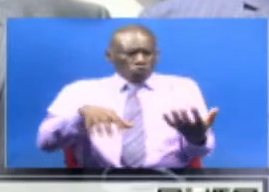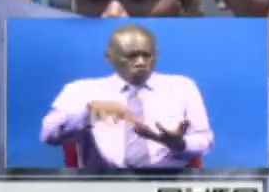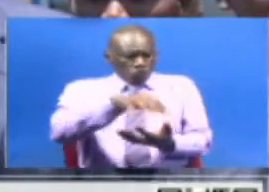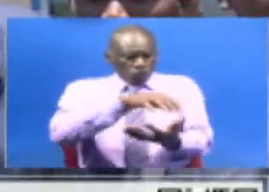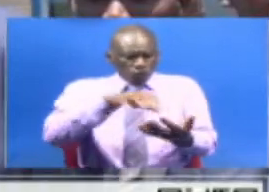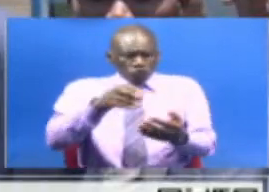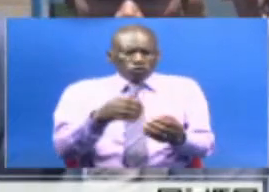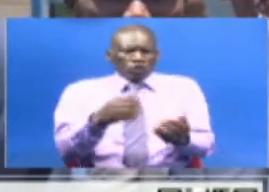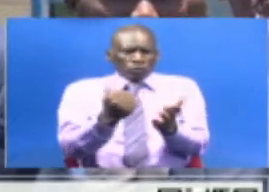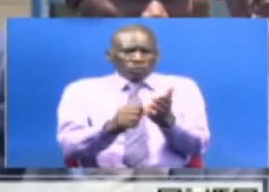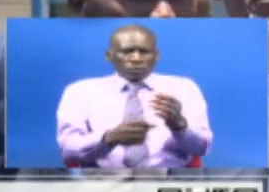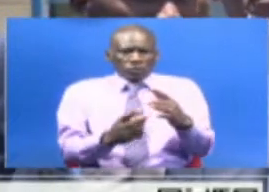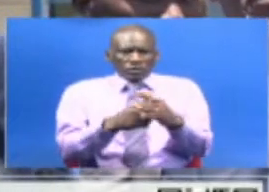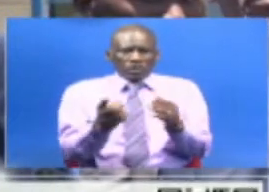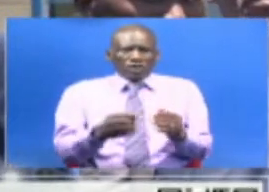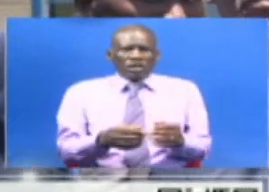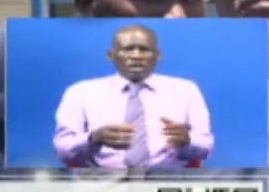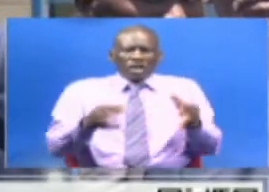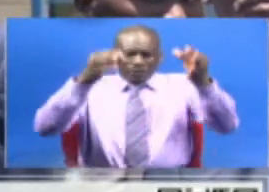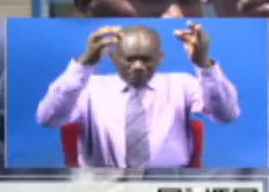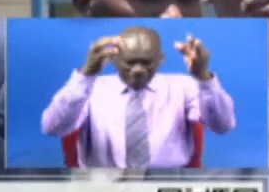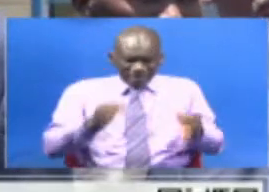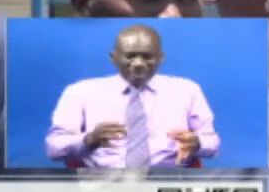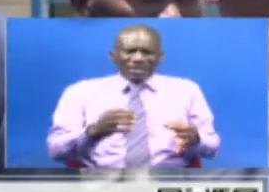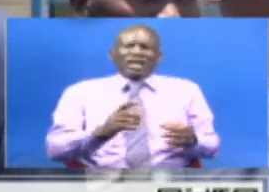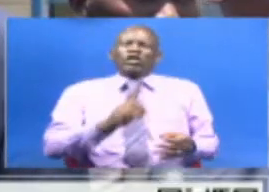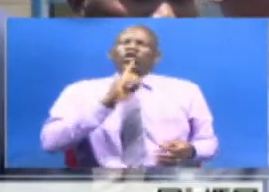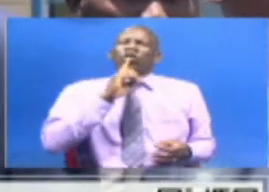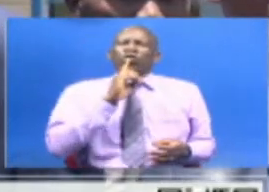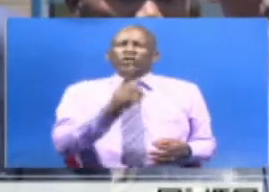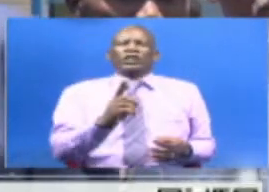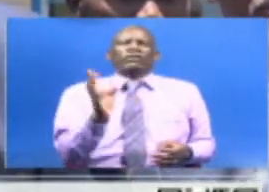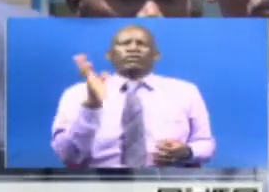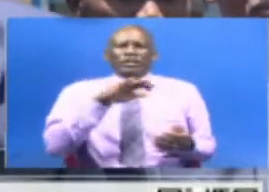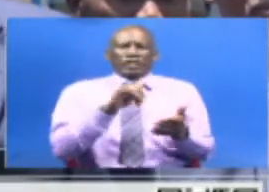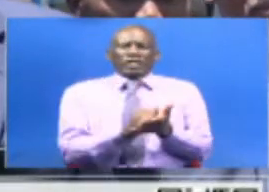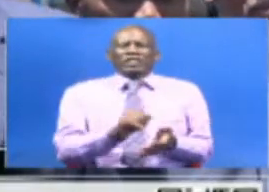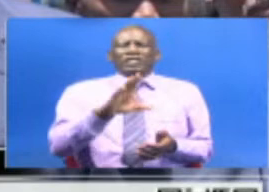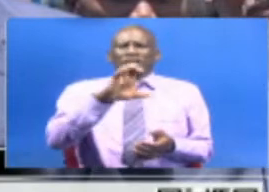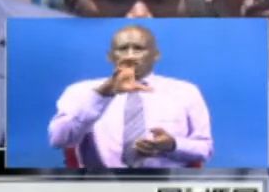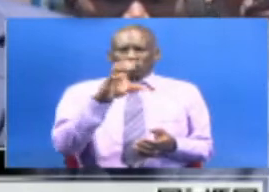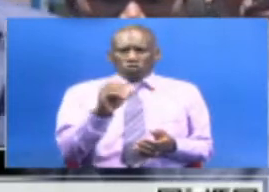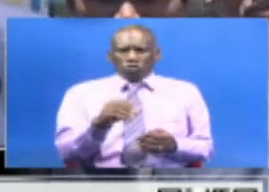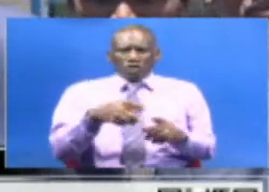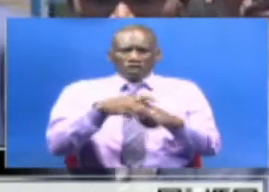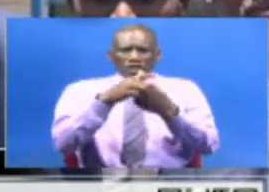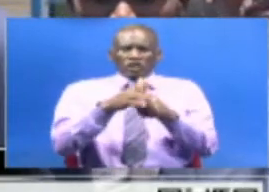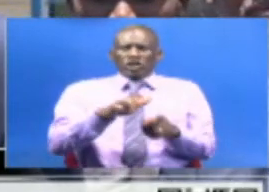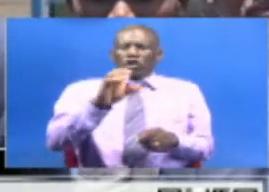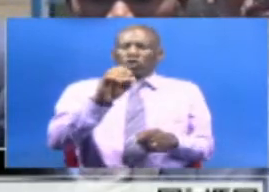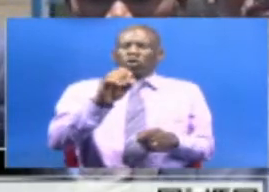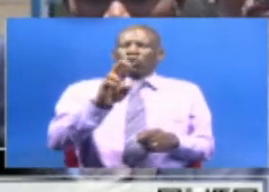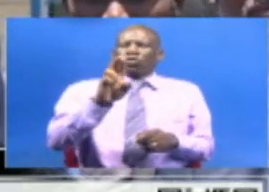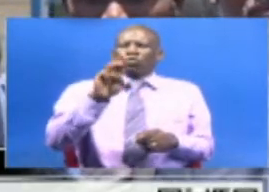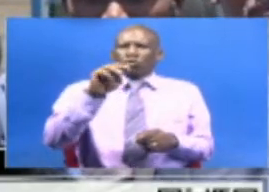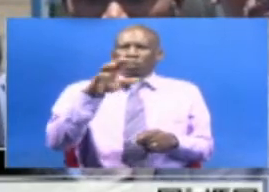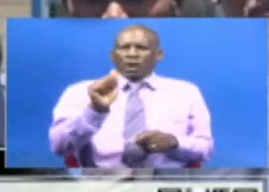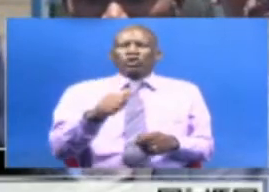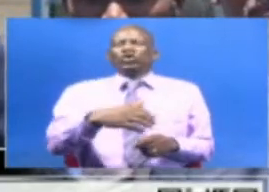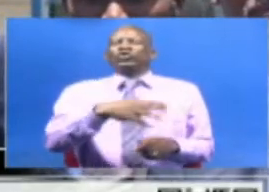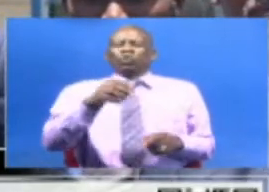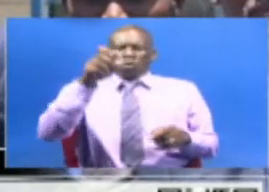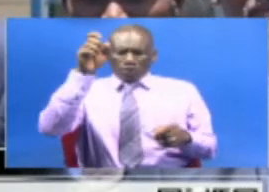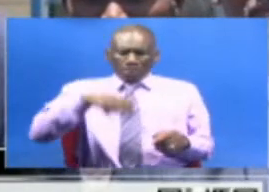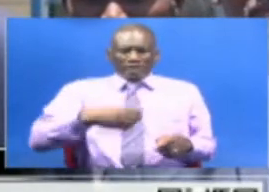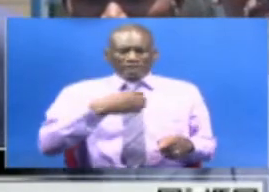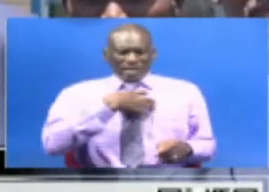kuzuka. It has resolved and directed that the CEO, Engineer Samuel Oruma, proceeds on compulsory